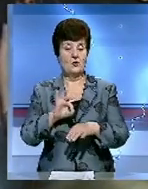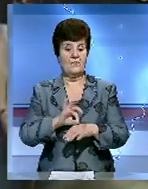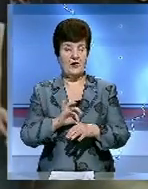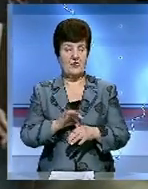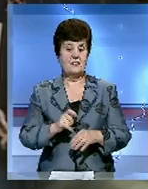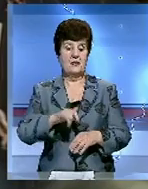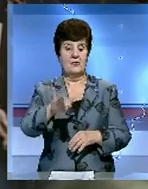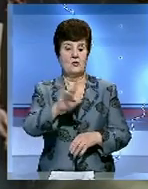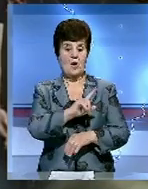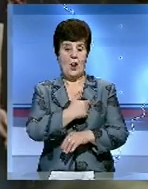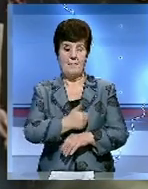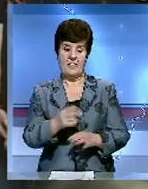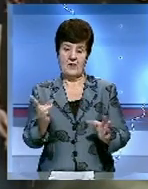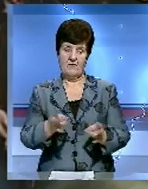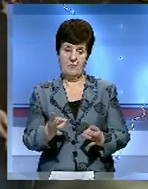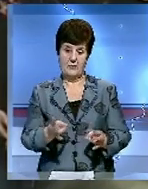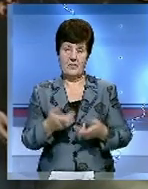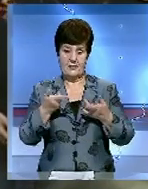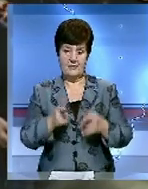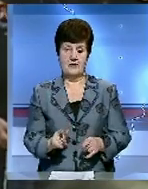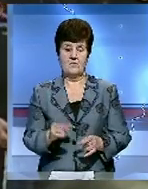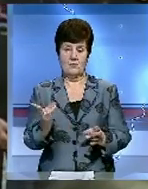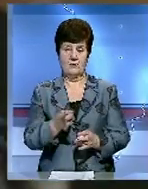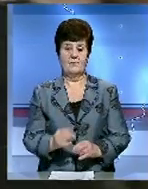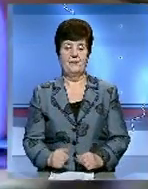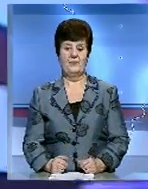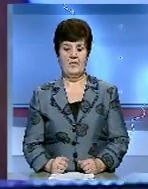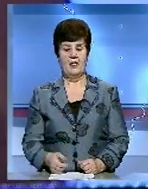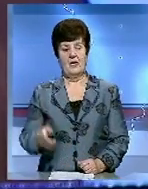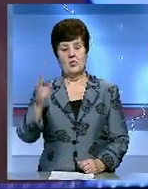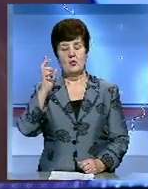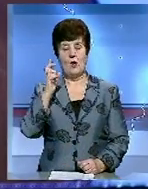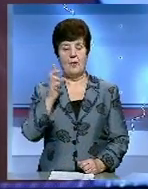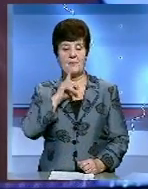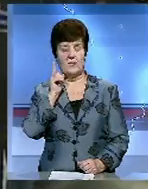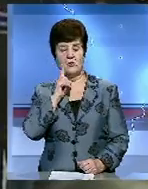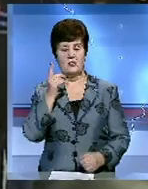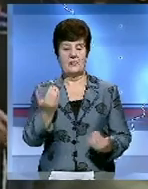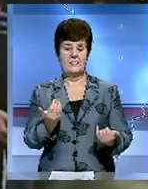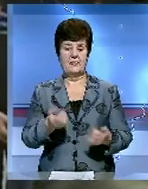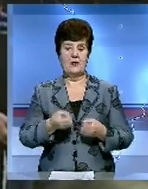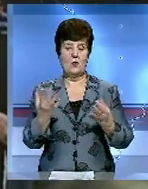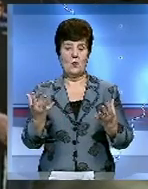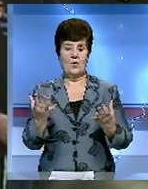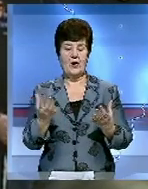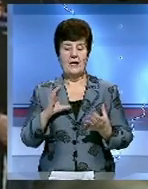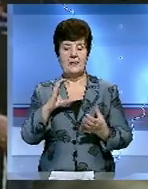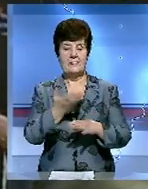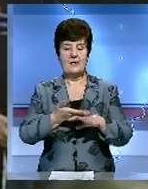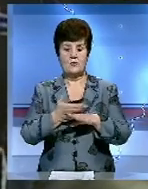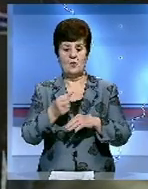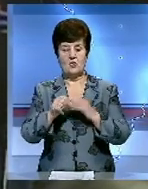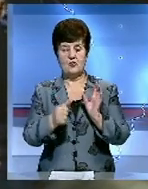medic. Desigur, vedeți să nu afli nimeni. Doamne, adolescenții în ziua de astăzi, sex la 16 ani și